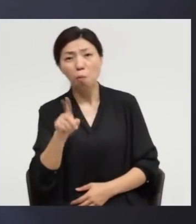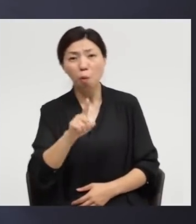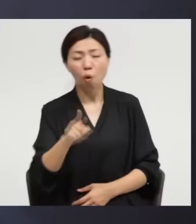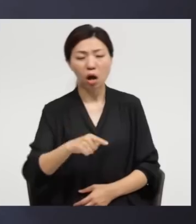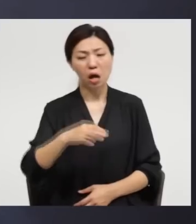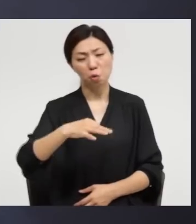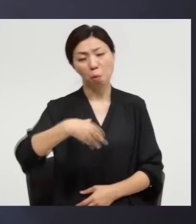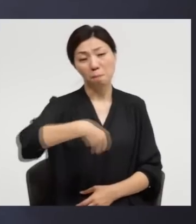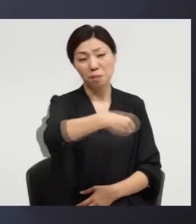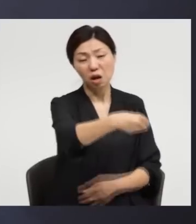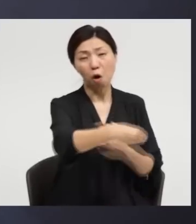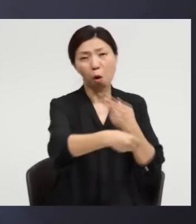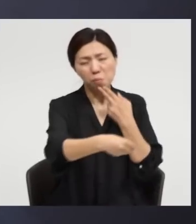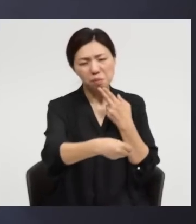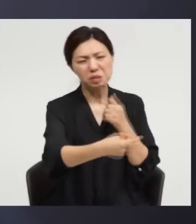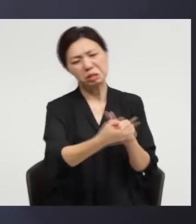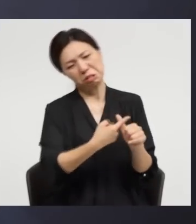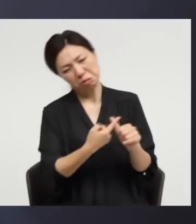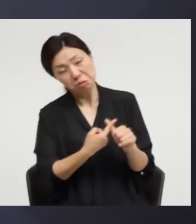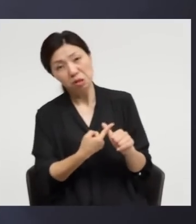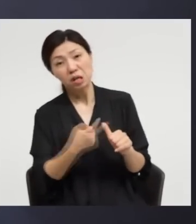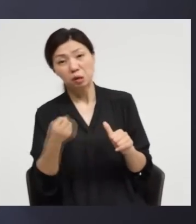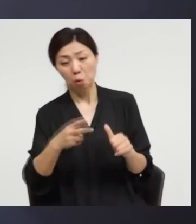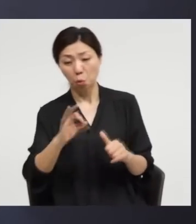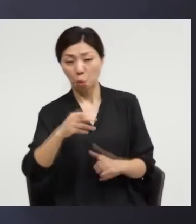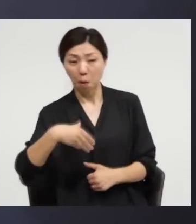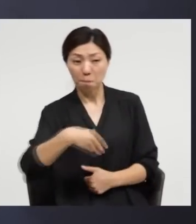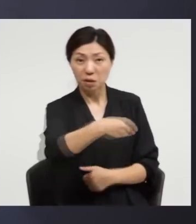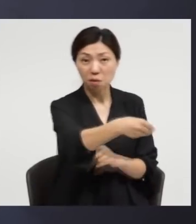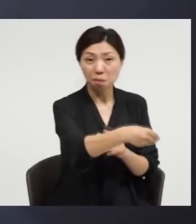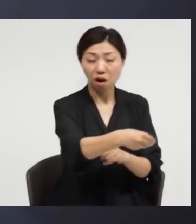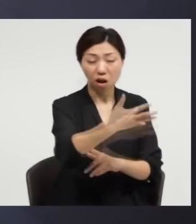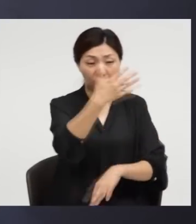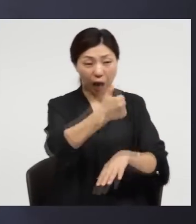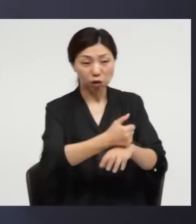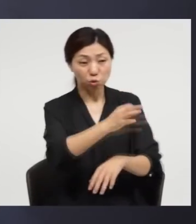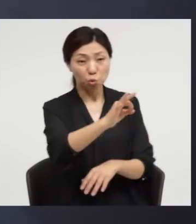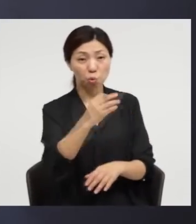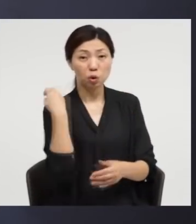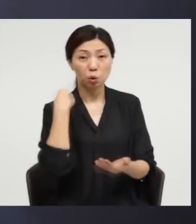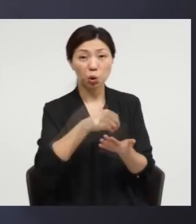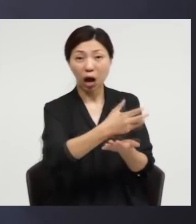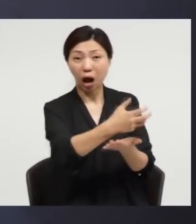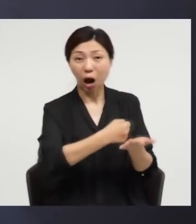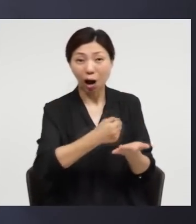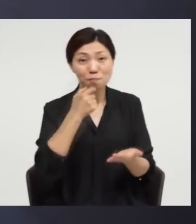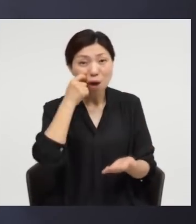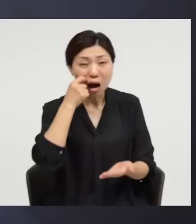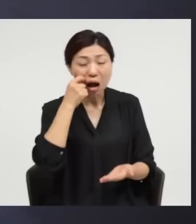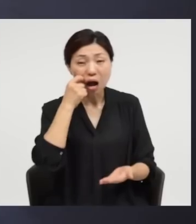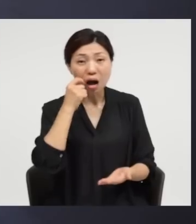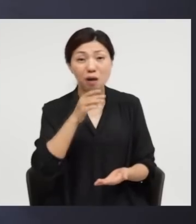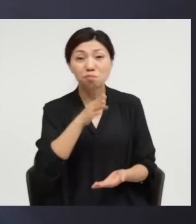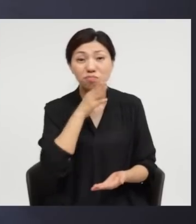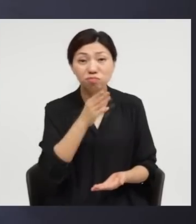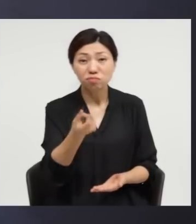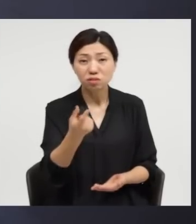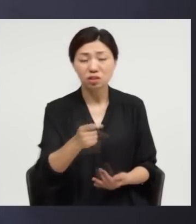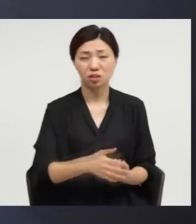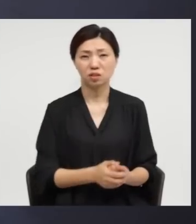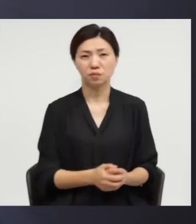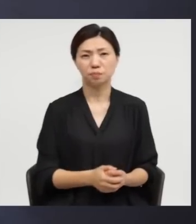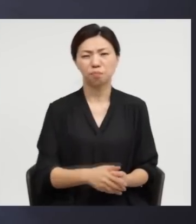빌려주면 형제간에 친구간에 요것도 먹을 것 같고 빌려주면 돈을 못 받을 것 같고 그 이게